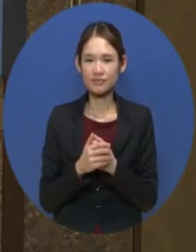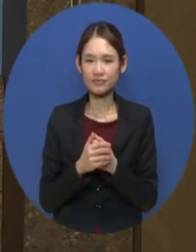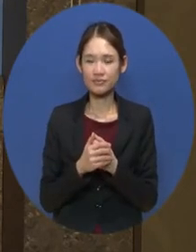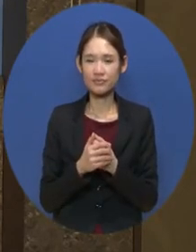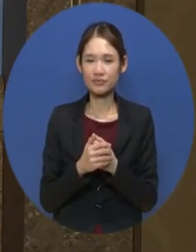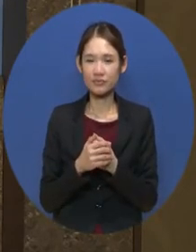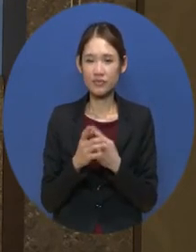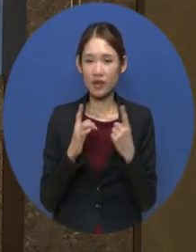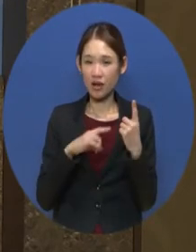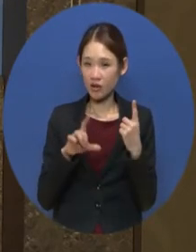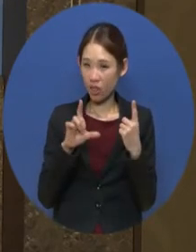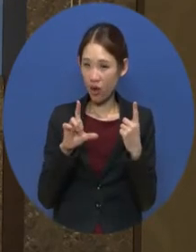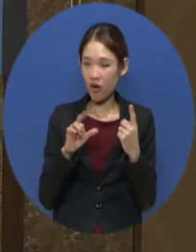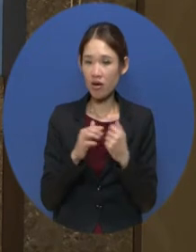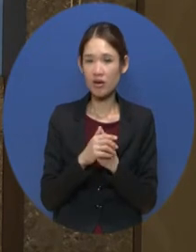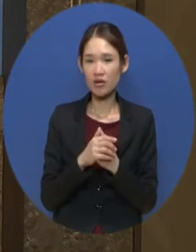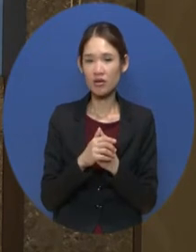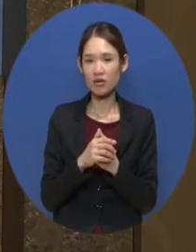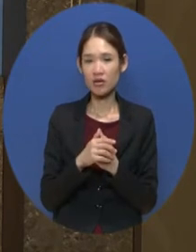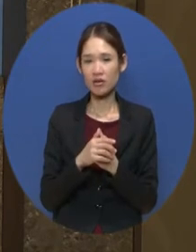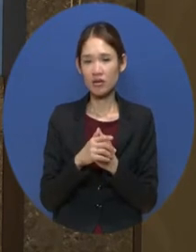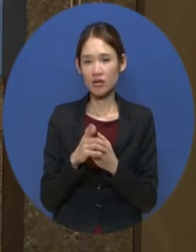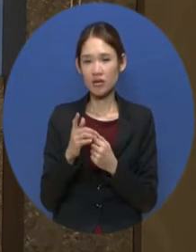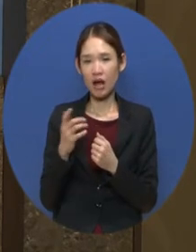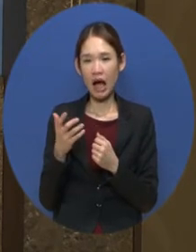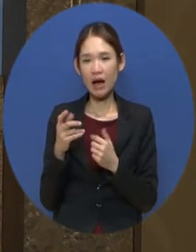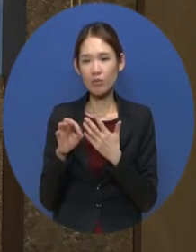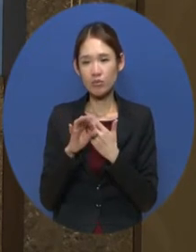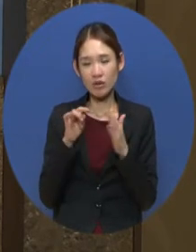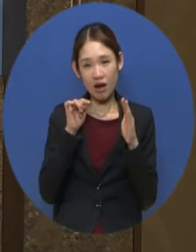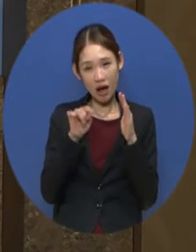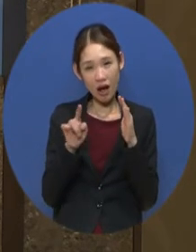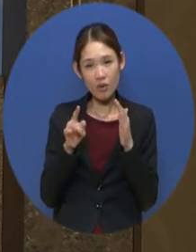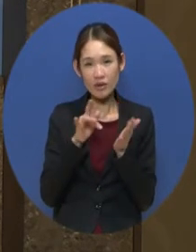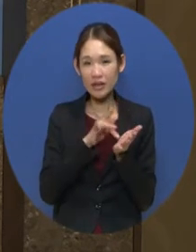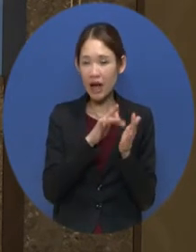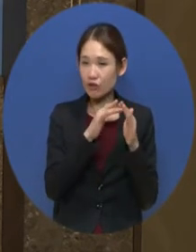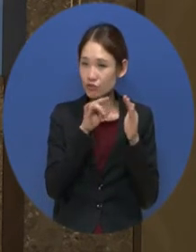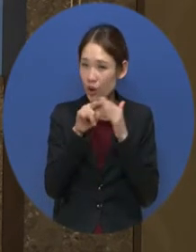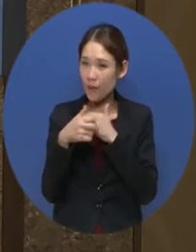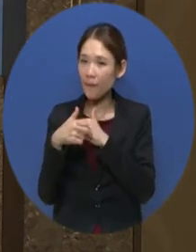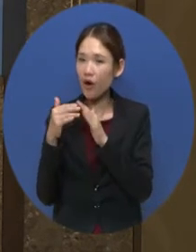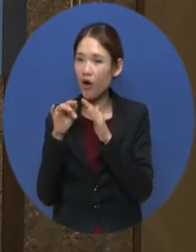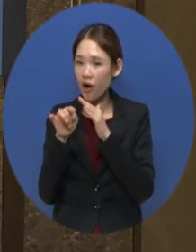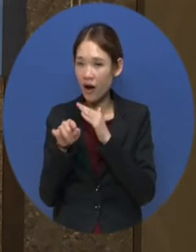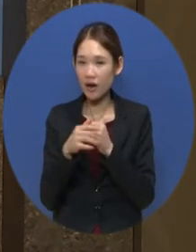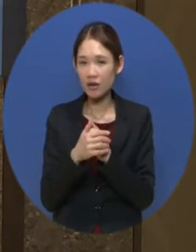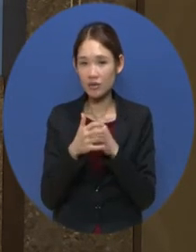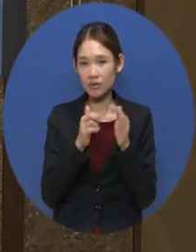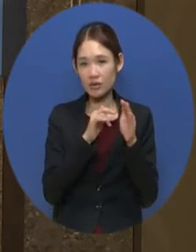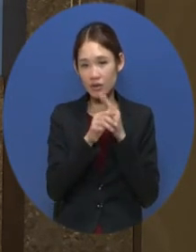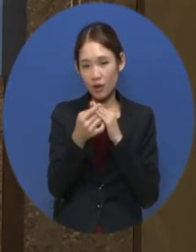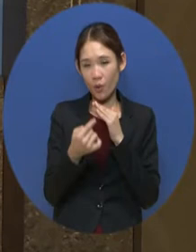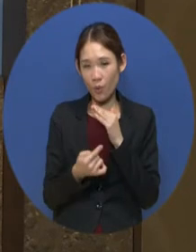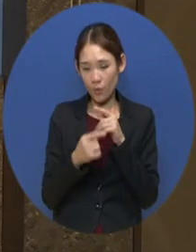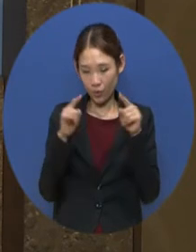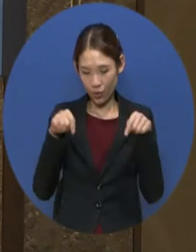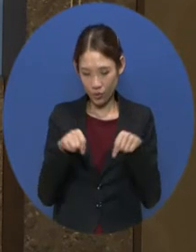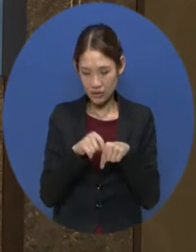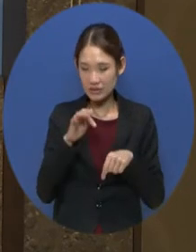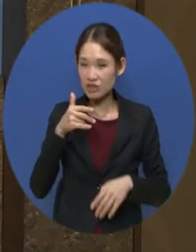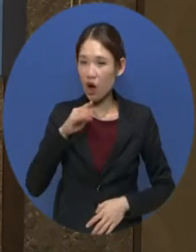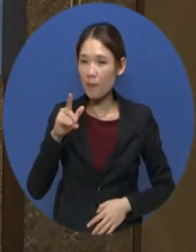또한 가지는 우리가 아프면 어디 가죠? 병원에 약국도 가죠. 가지만 병원도 가잖아요. 그래서 병원 가서 받아오는 게